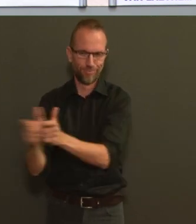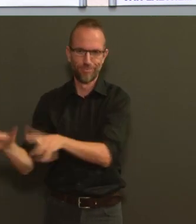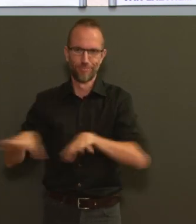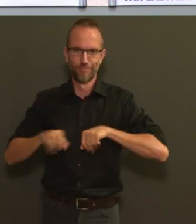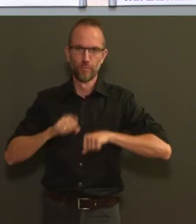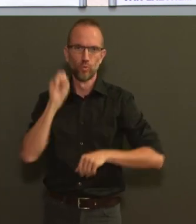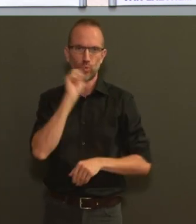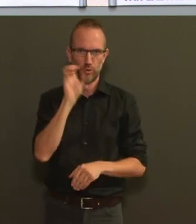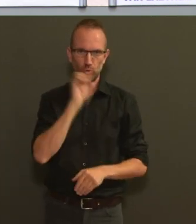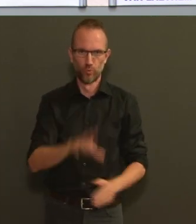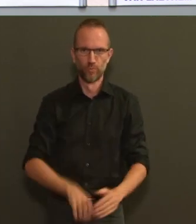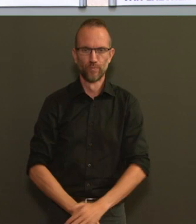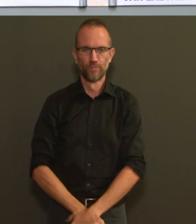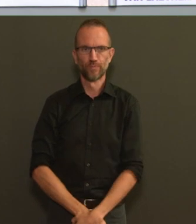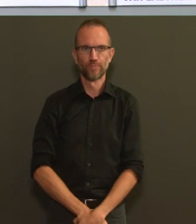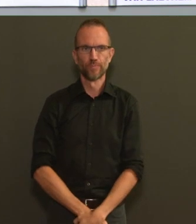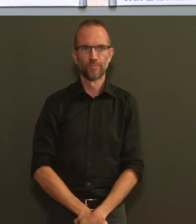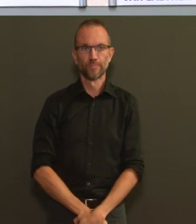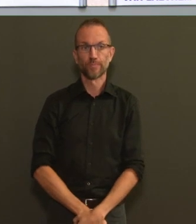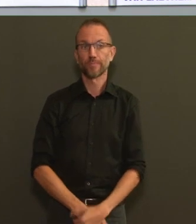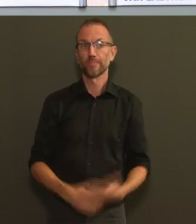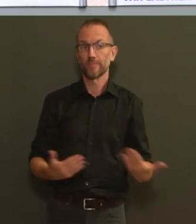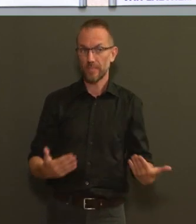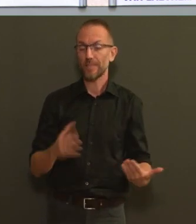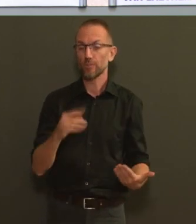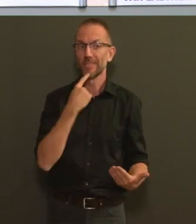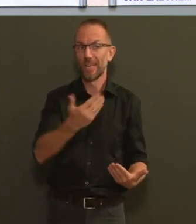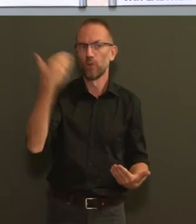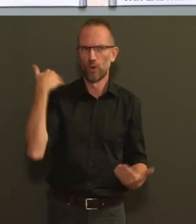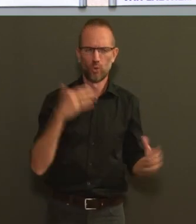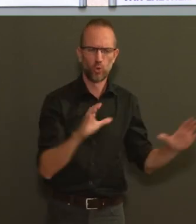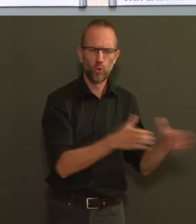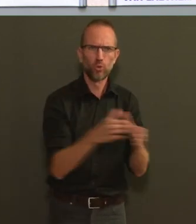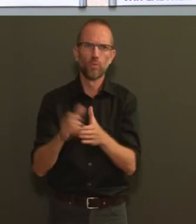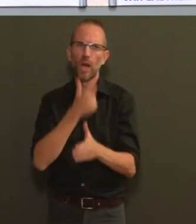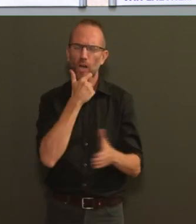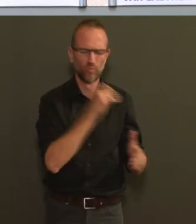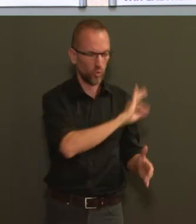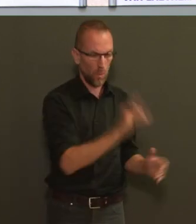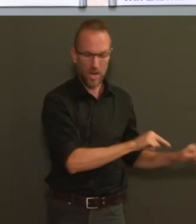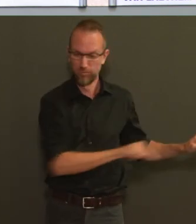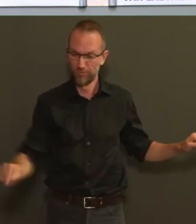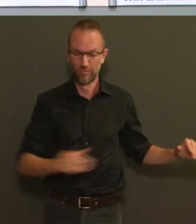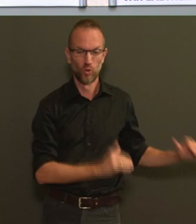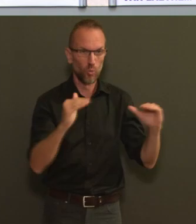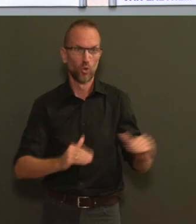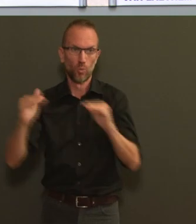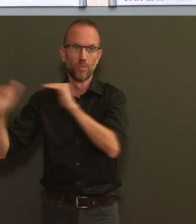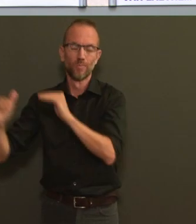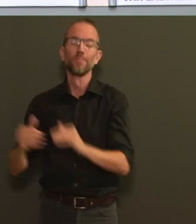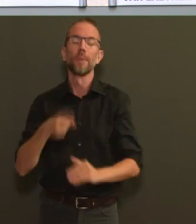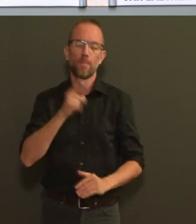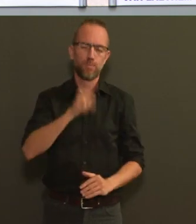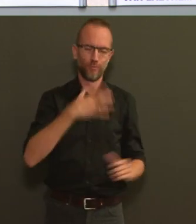Cette augmentation, on l'a dit au départ, se retrouve dans tous les groupes d'âge. Ce sont toujours les 20-29 ans qui sont les plus